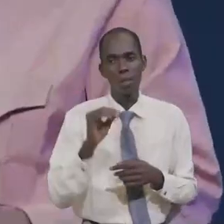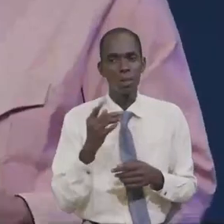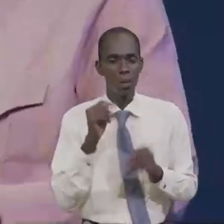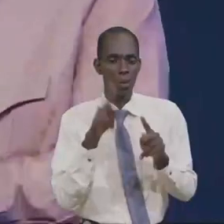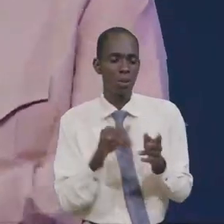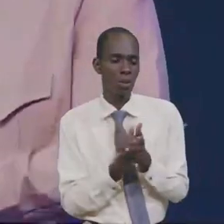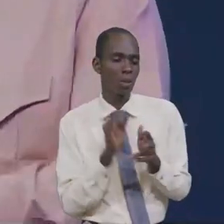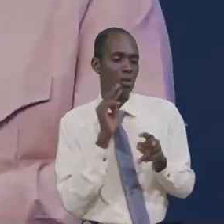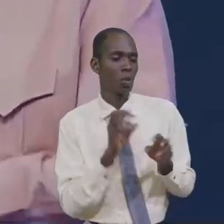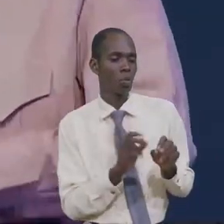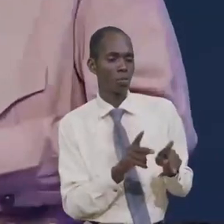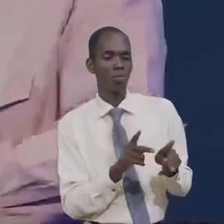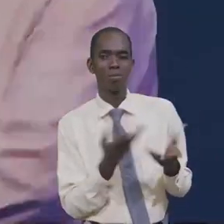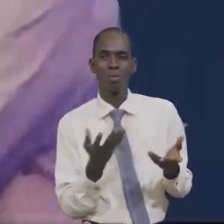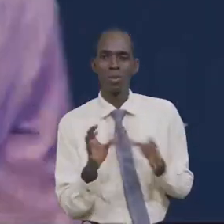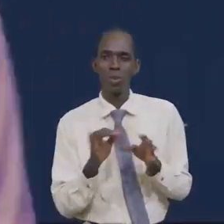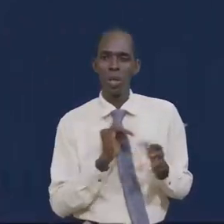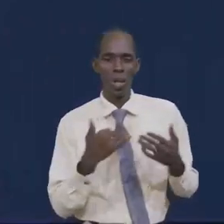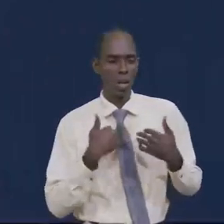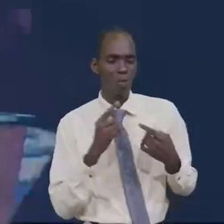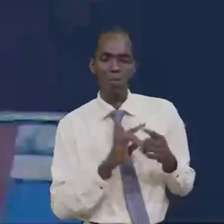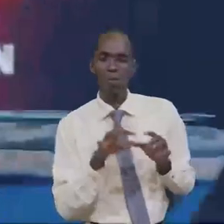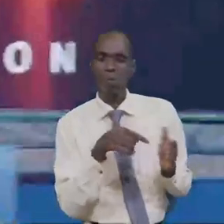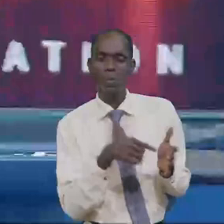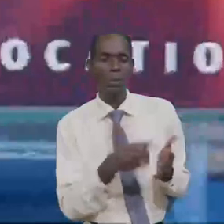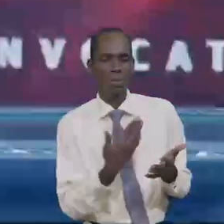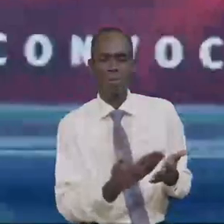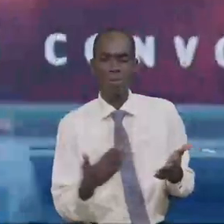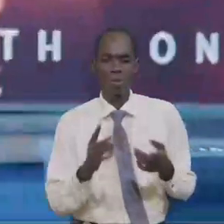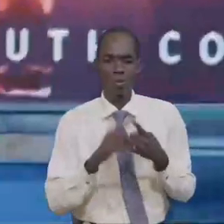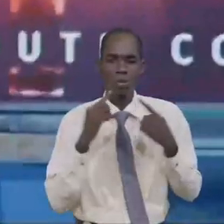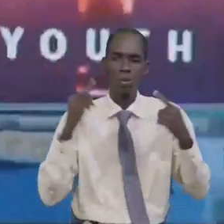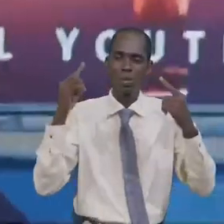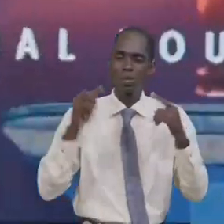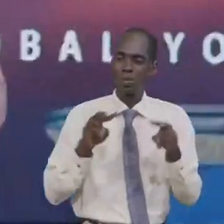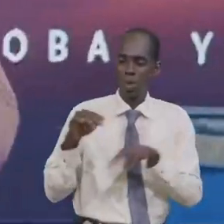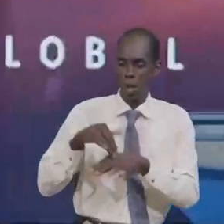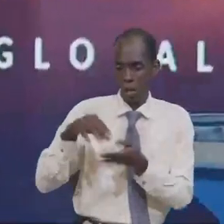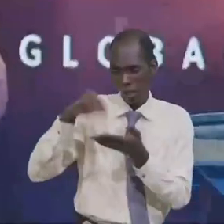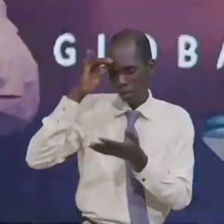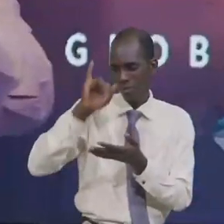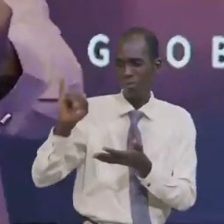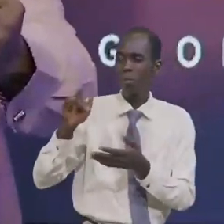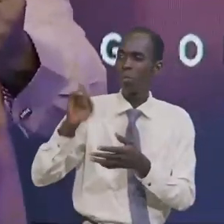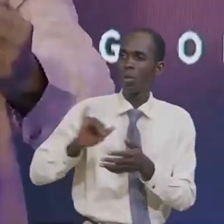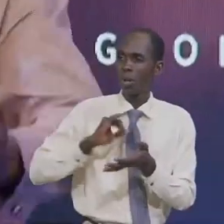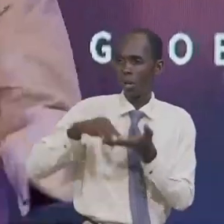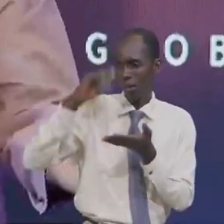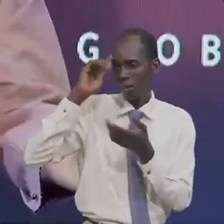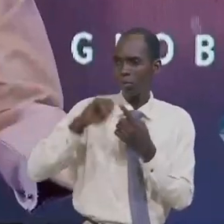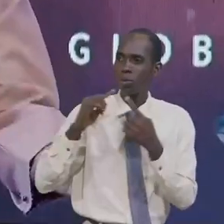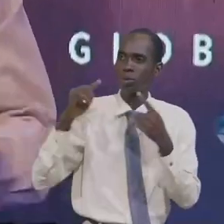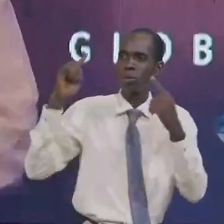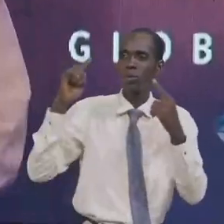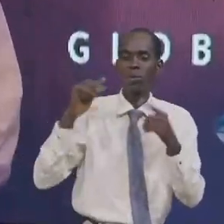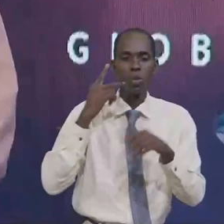dois faire ça pour réussir il regarde est-ce que je dois faire ça pour ici il regarde le dieu labeur la diligence est-ce que